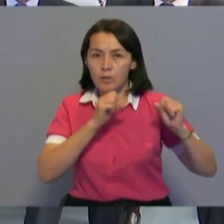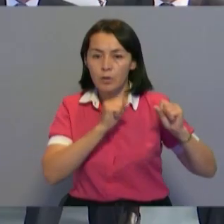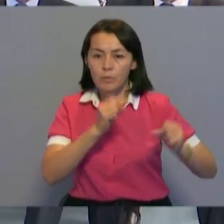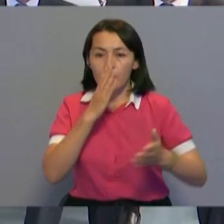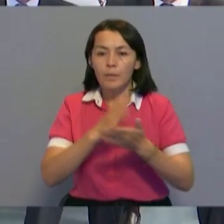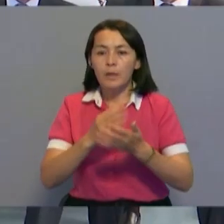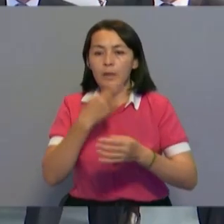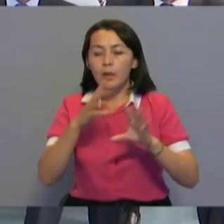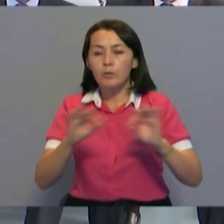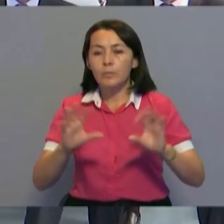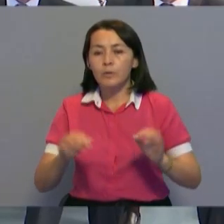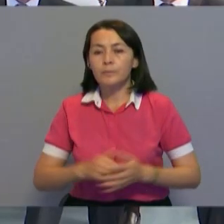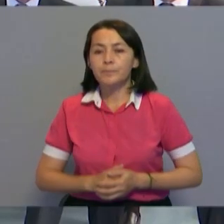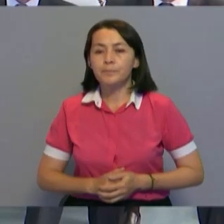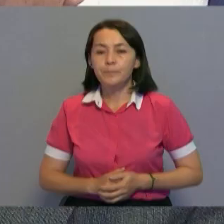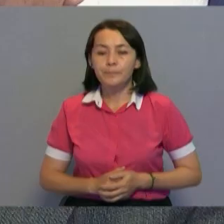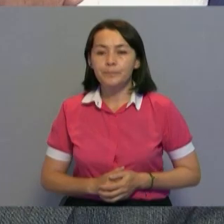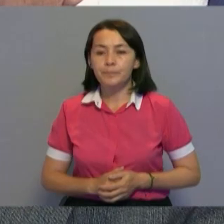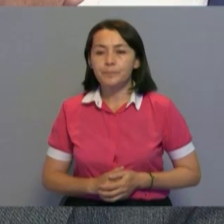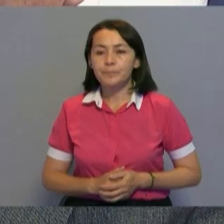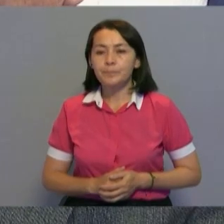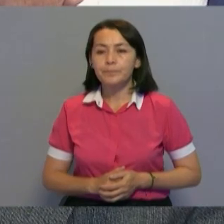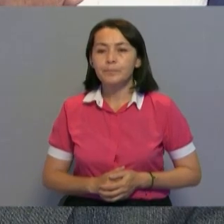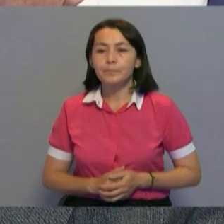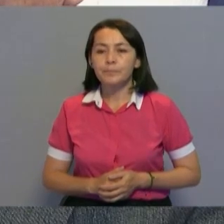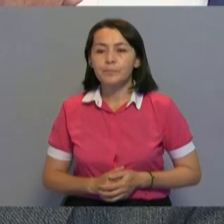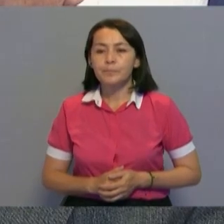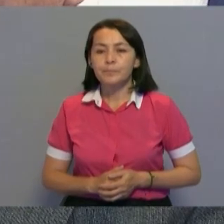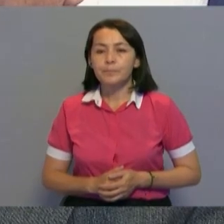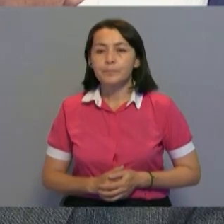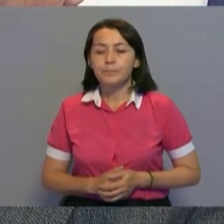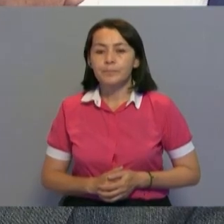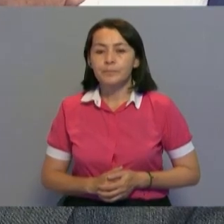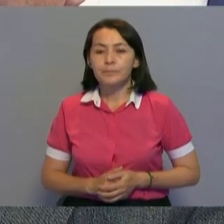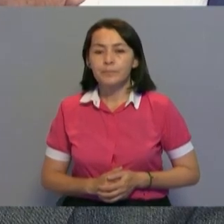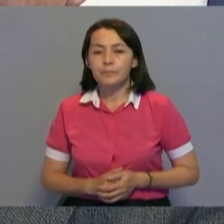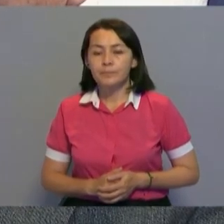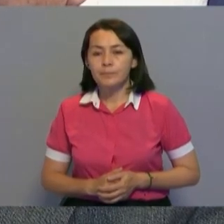кепілдік беретінін жеткізді. Кенжехан Дүйсенбі, Әли Мәлік, Алмаз Данабекұлы, жаңалықтар.